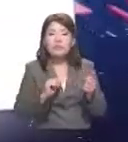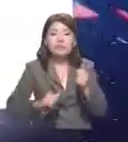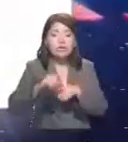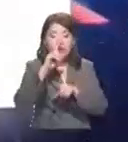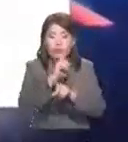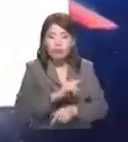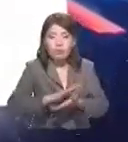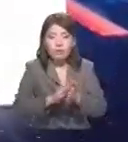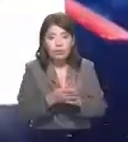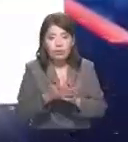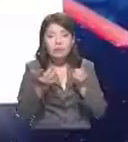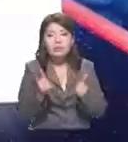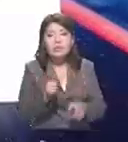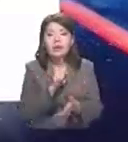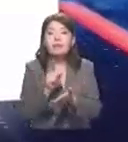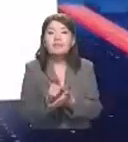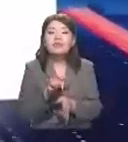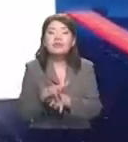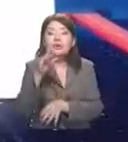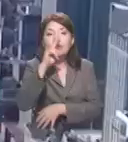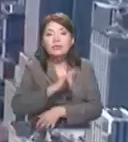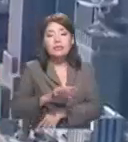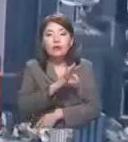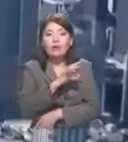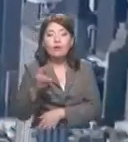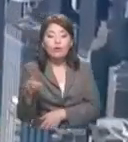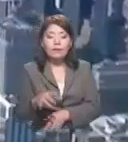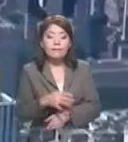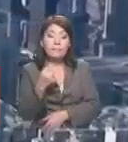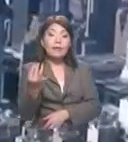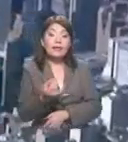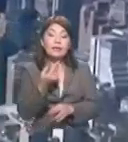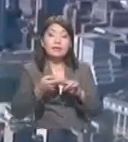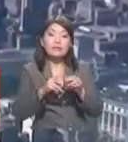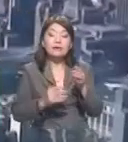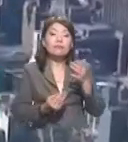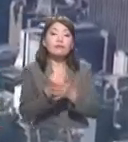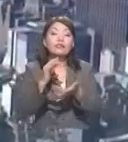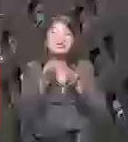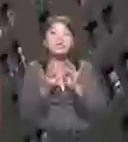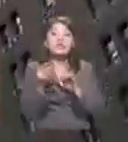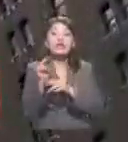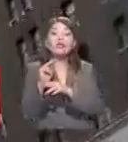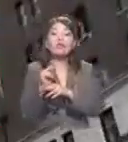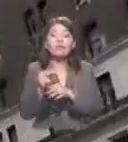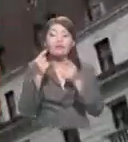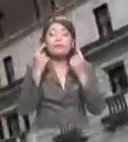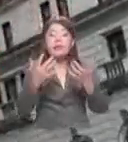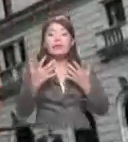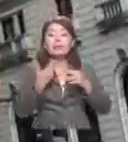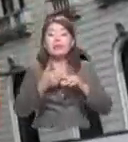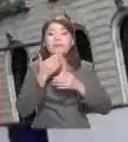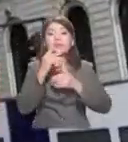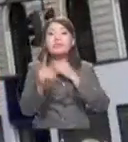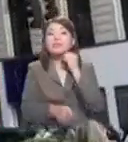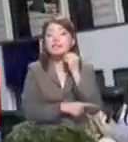позиция согласуется с обязательствами Казахстана перед ООН. Интерес иностранных публикаций к казахстанским реформам вполне объясним, поскольку последствия